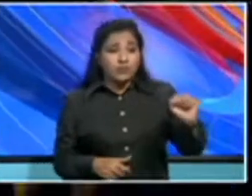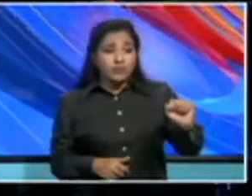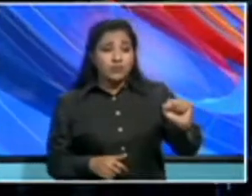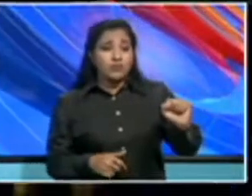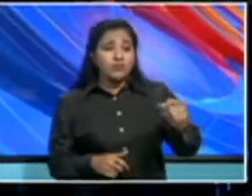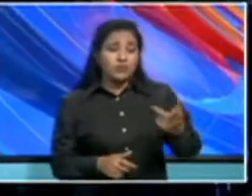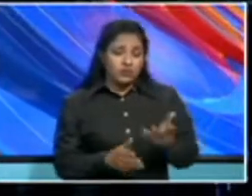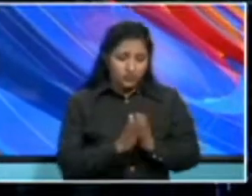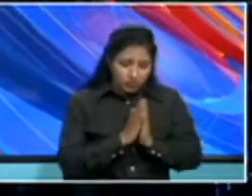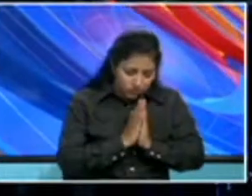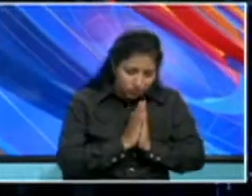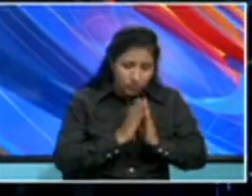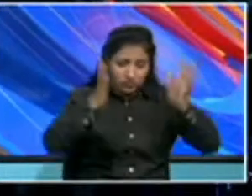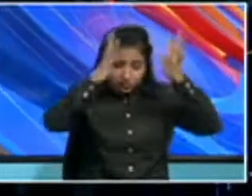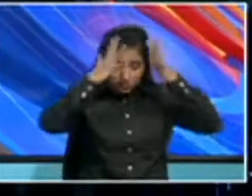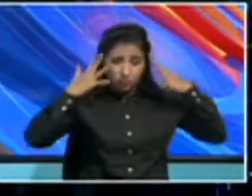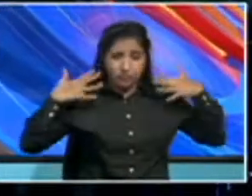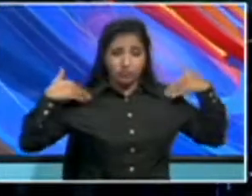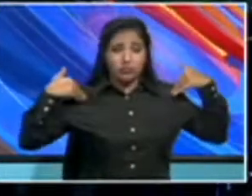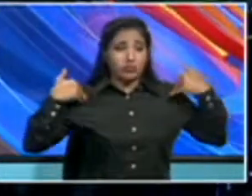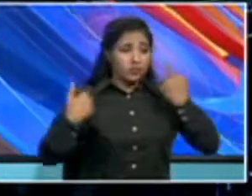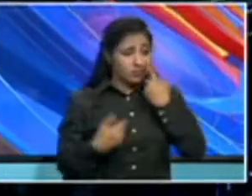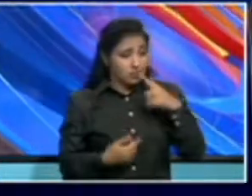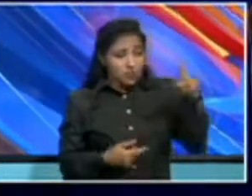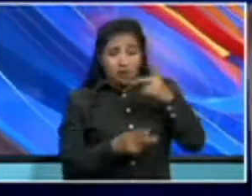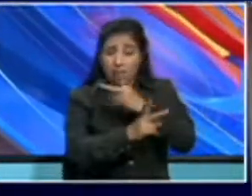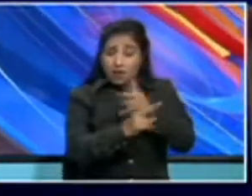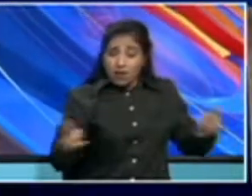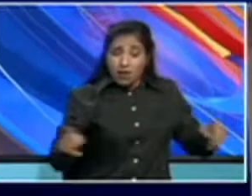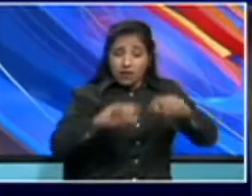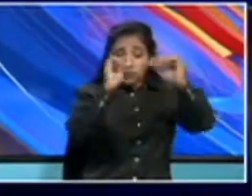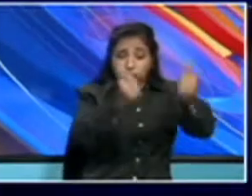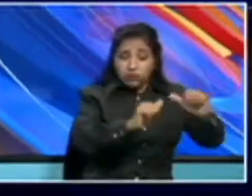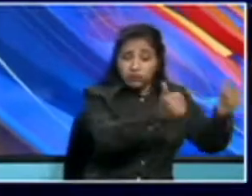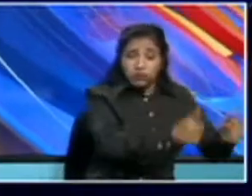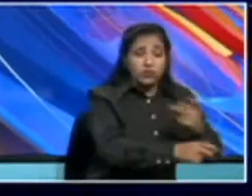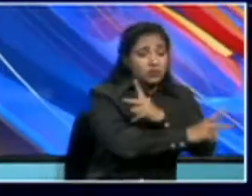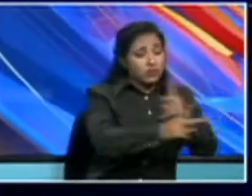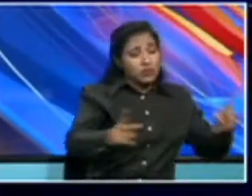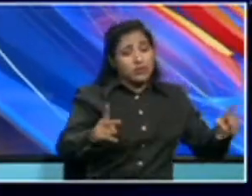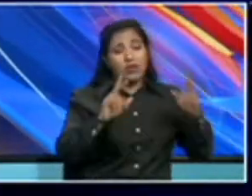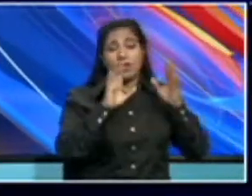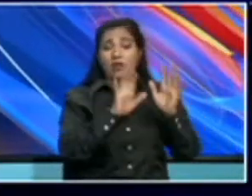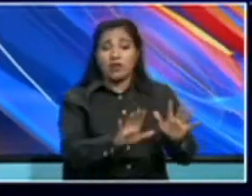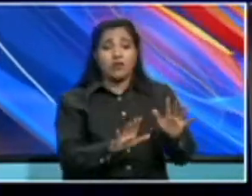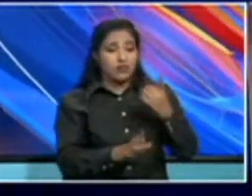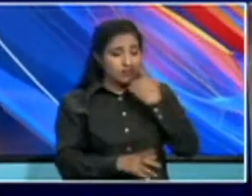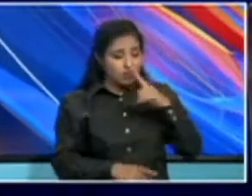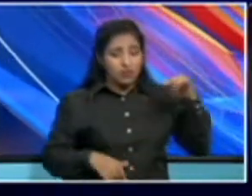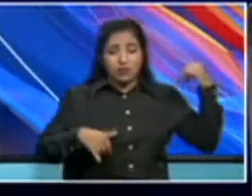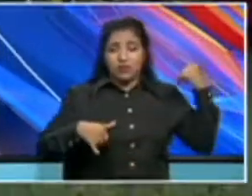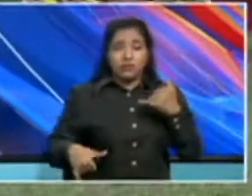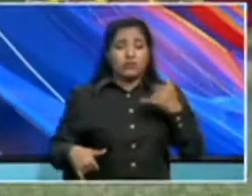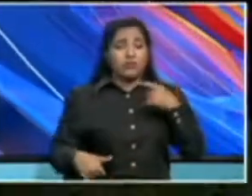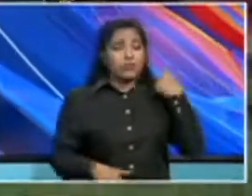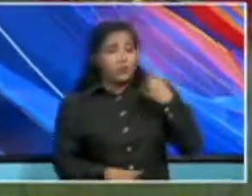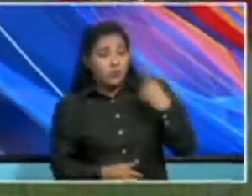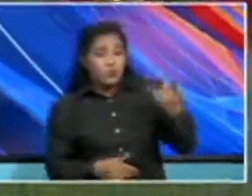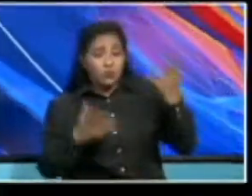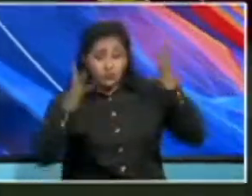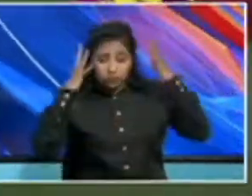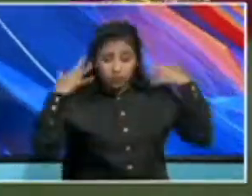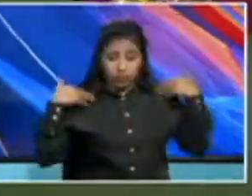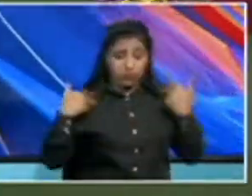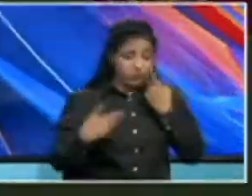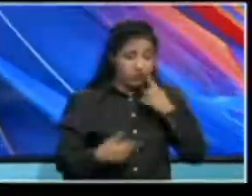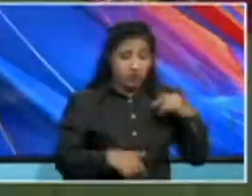जाग तू जगाड़ तू देखाड़ शक्ति गुर्जरी हो जाग तू